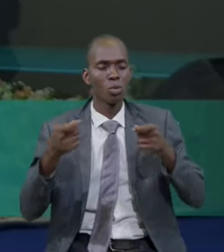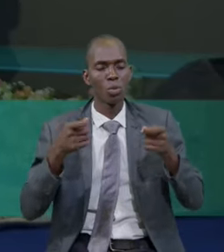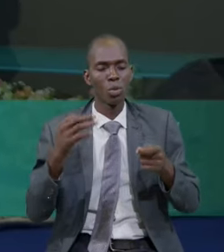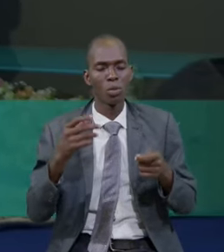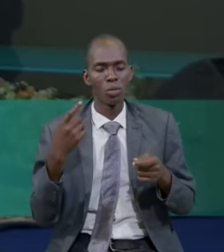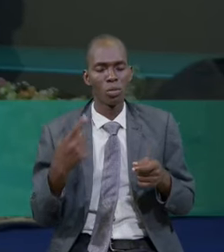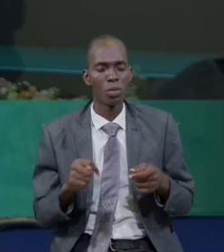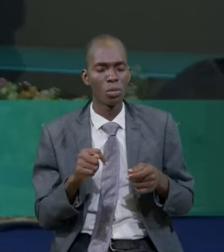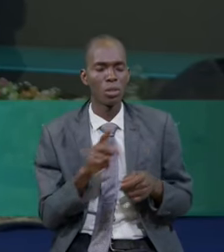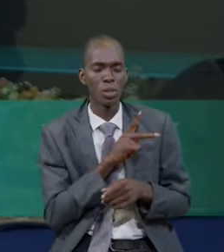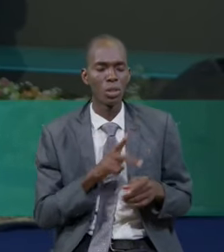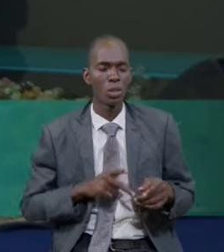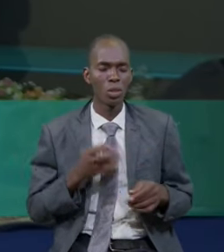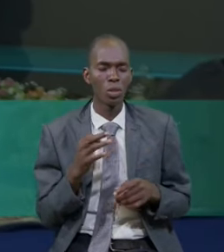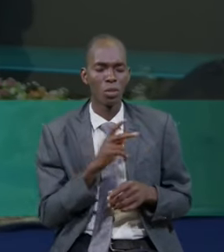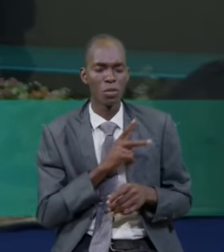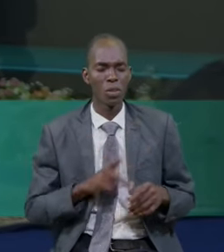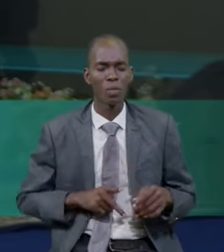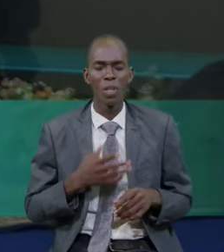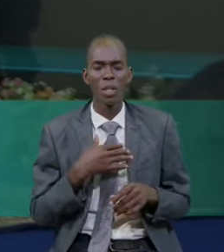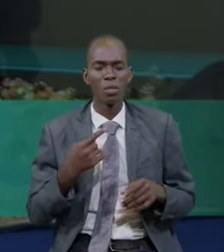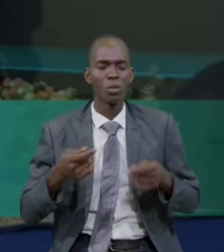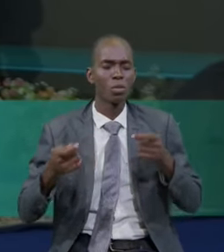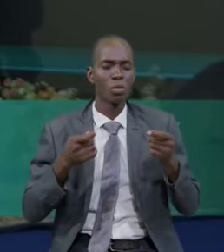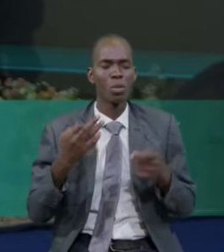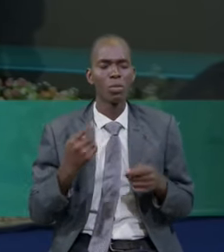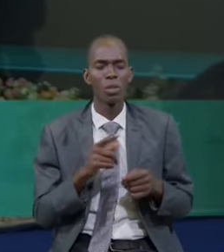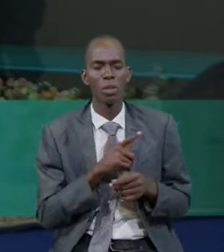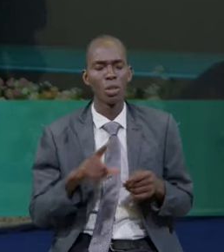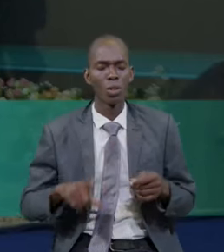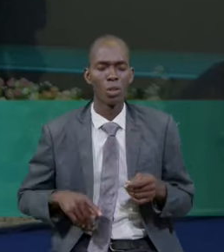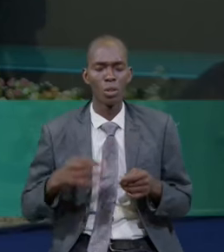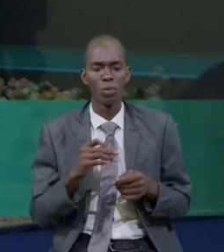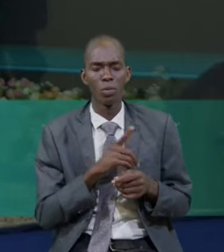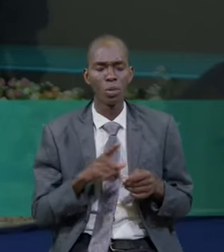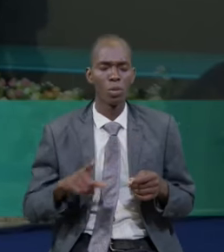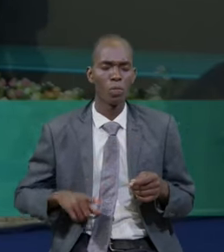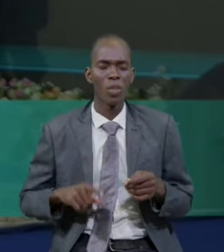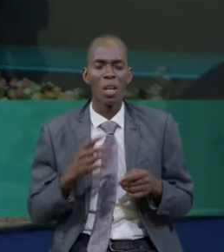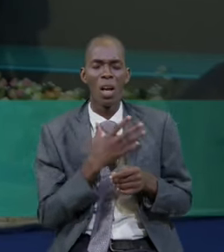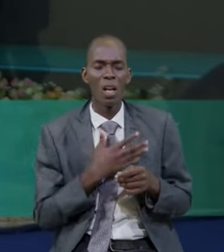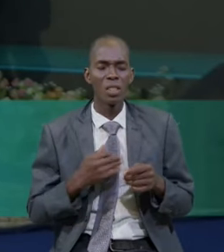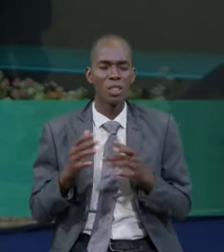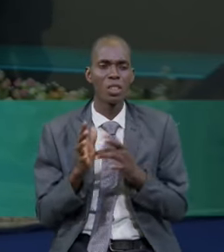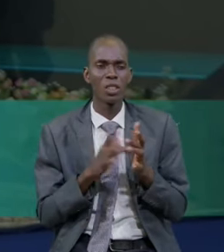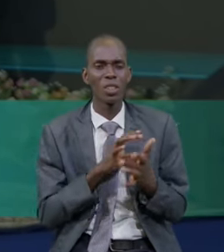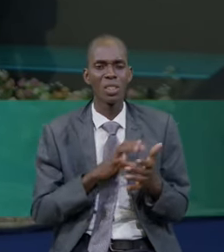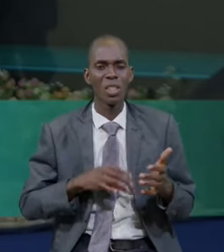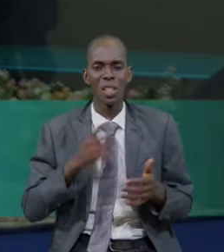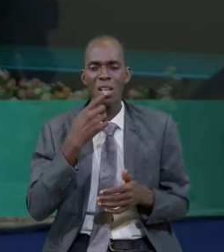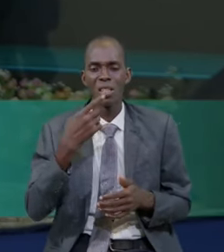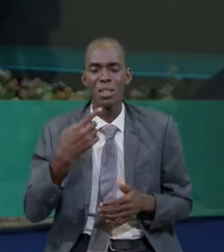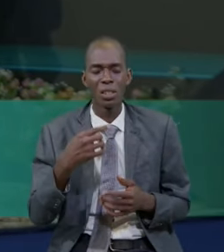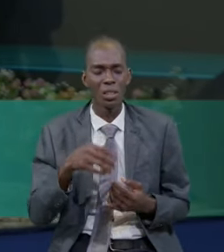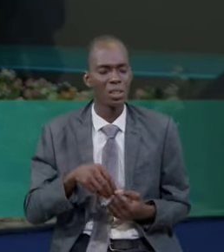souveraineté du Seigneur des seigneurs, la souveraineté du Fils de Dieu. Et Jésus-Christ a dit, si vous ne